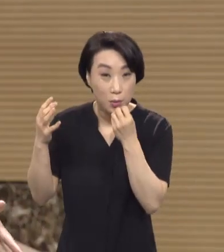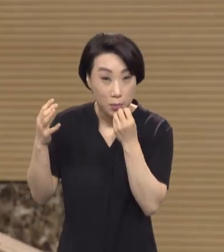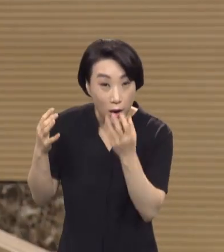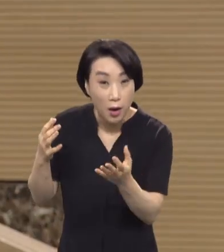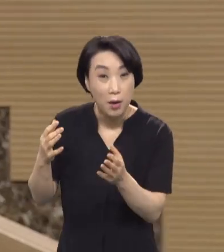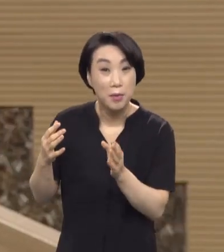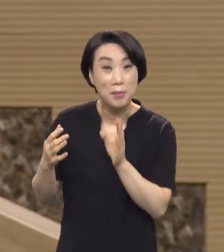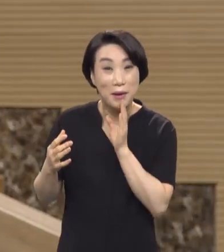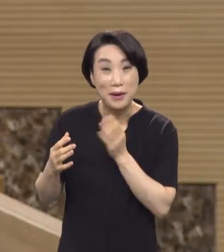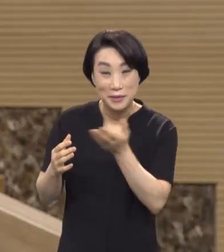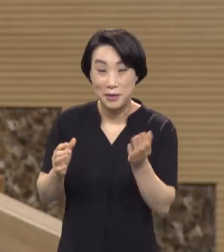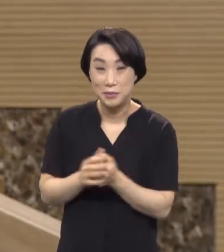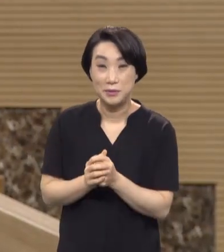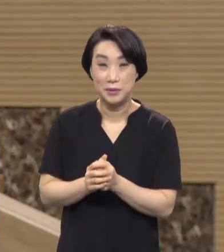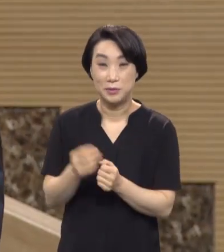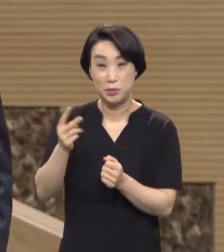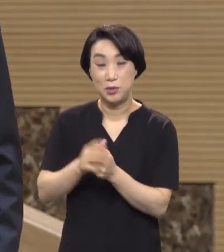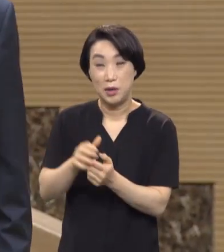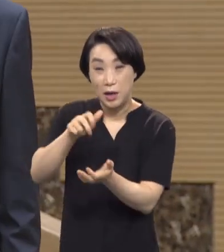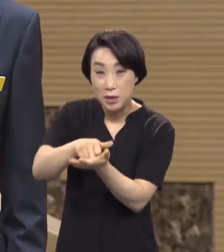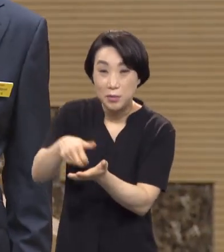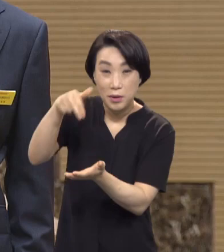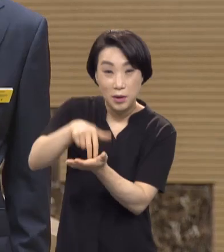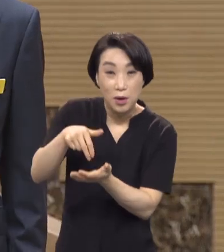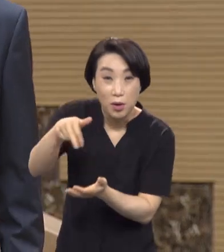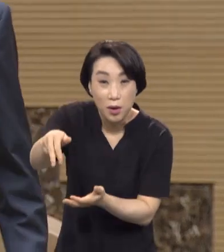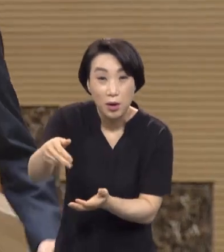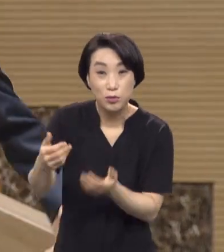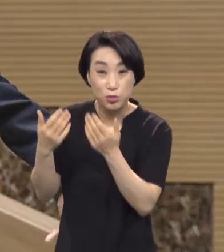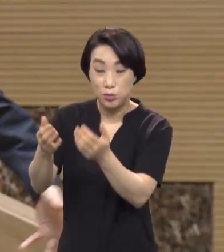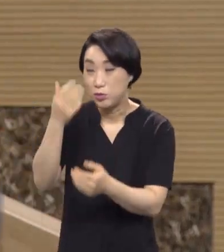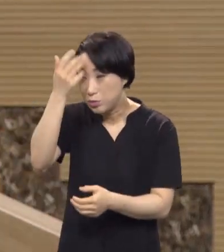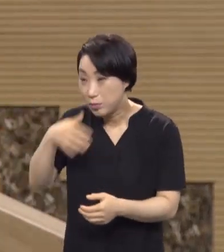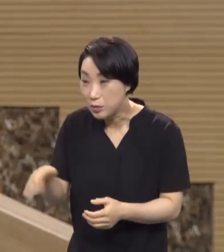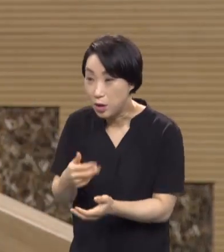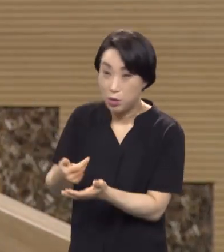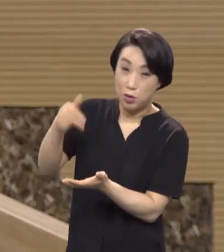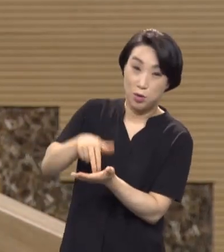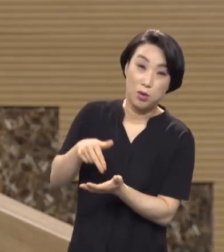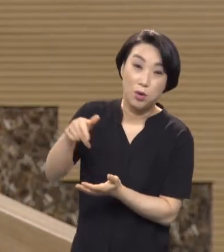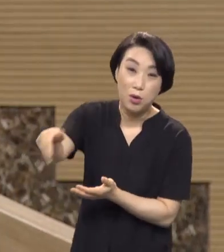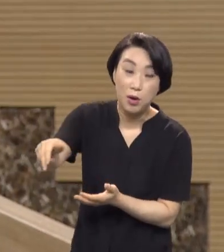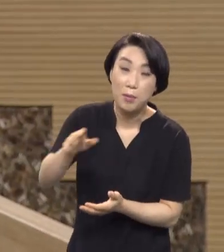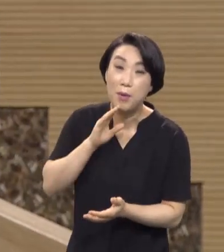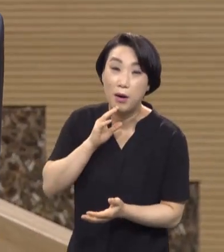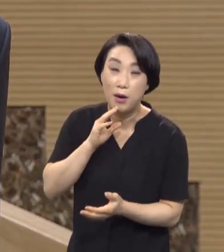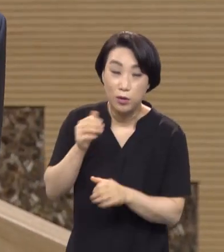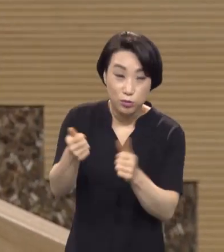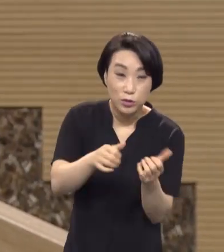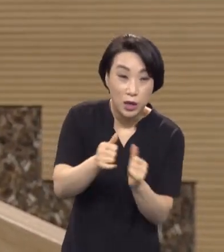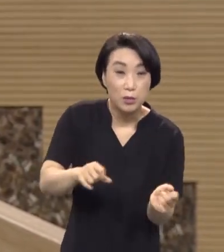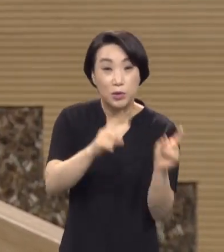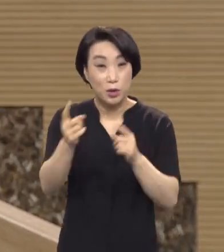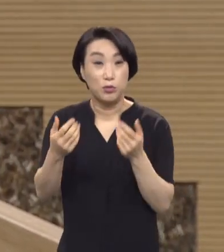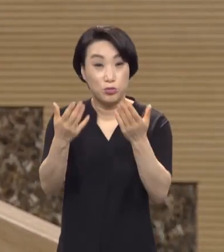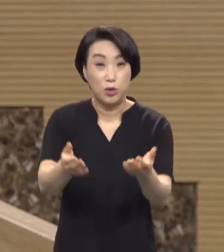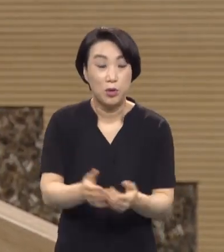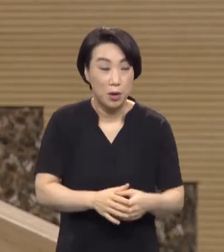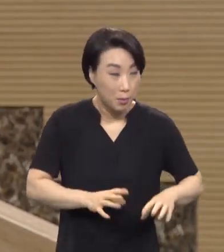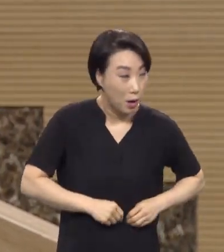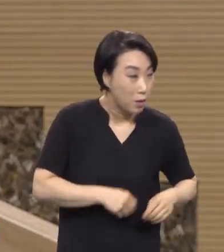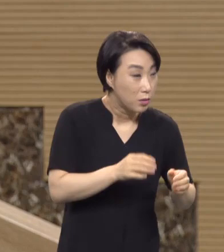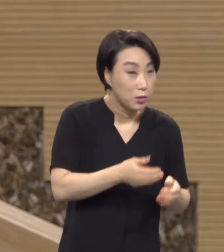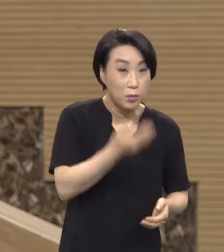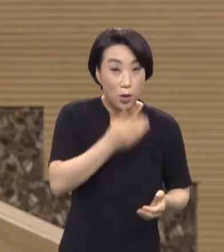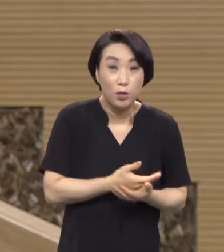했어, 벙어리를 말하게 했어, 안진뱅이 일으켰어, 죽은 자 걸어가게 했어, 죽은 자 살려줬어, 배고플